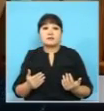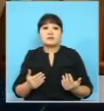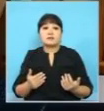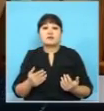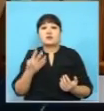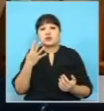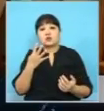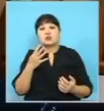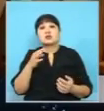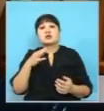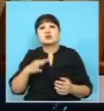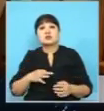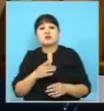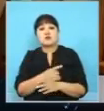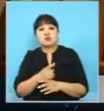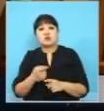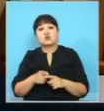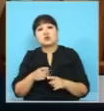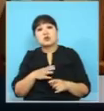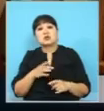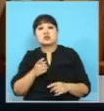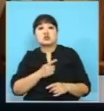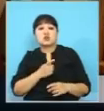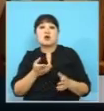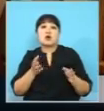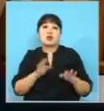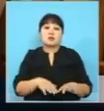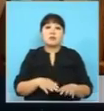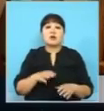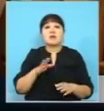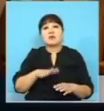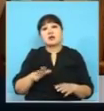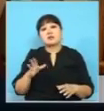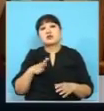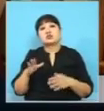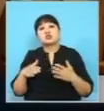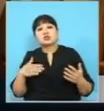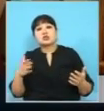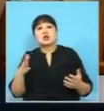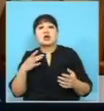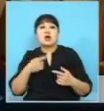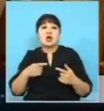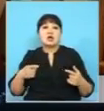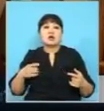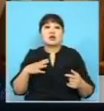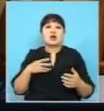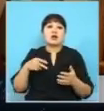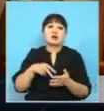Төрт баланы асырап, соншалықты жалғыз өзі қалып, балалардың бәрі жан-жақта